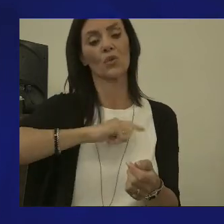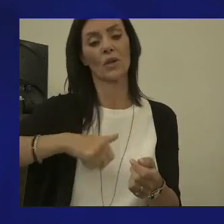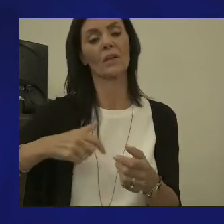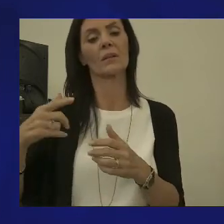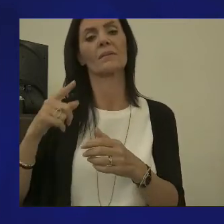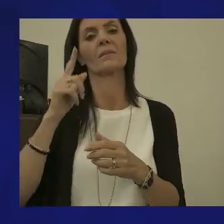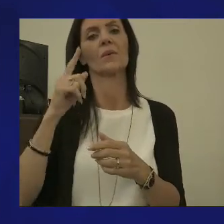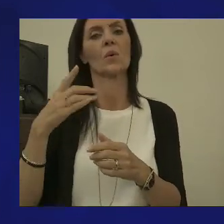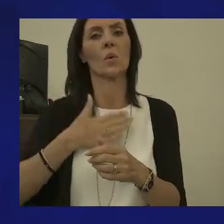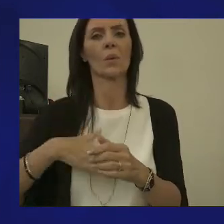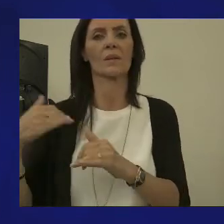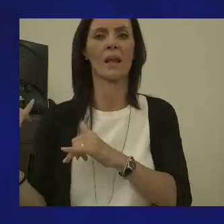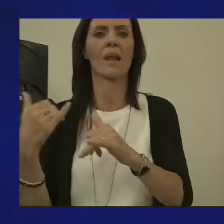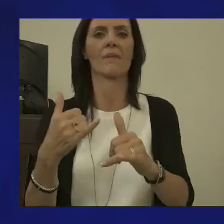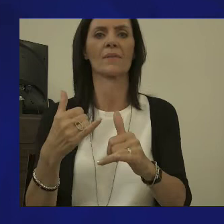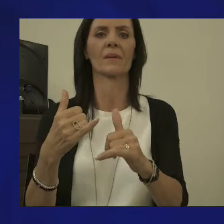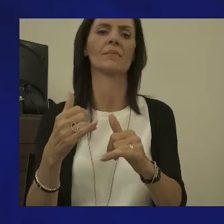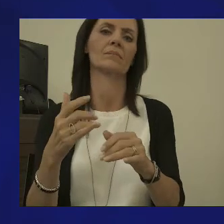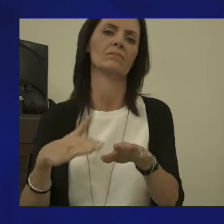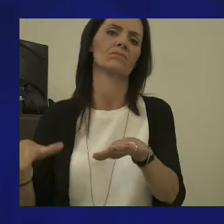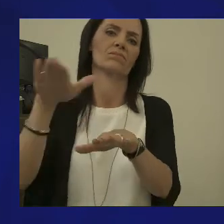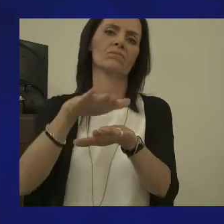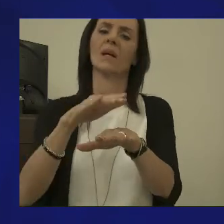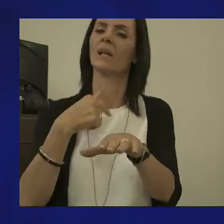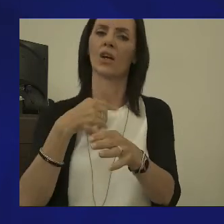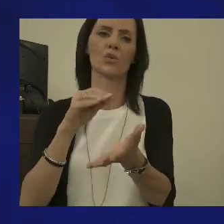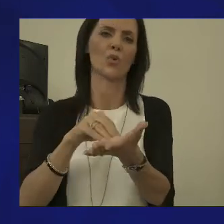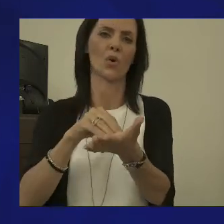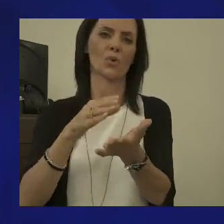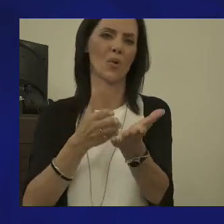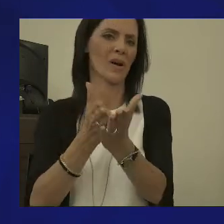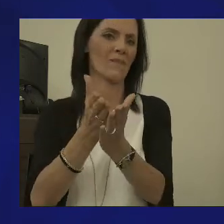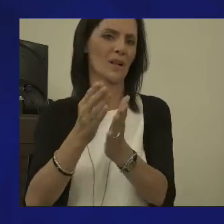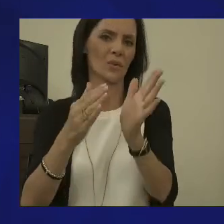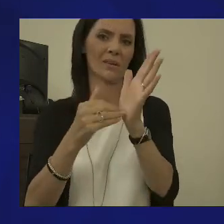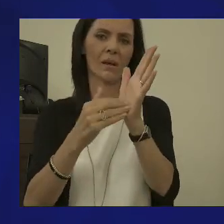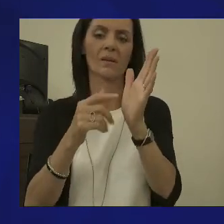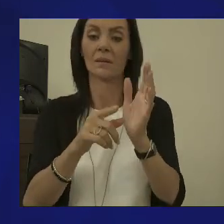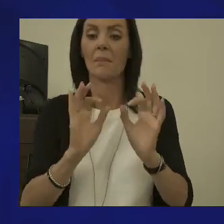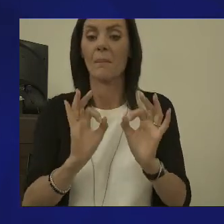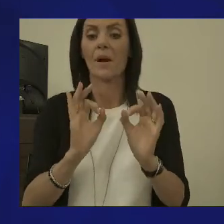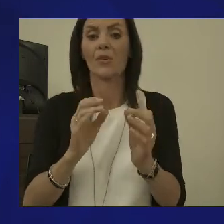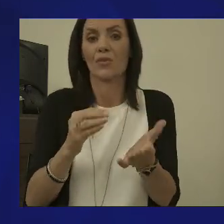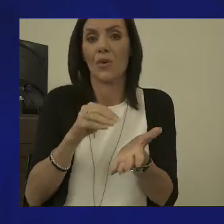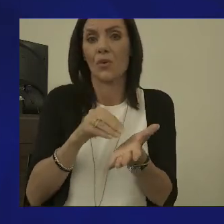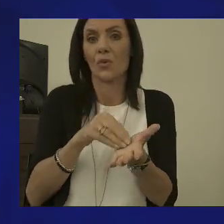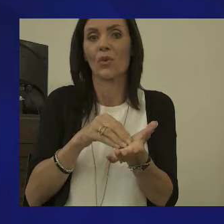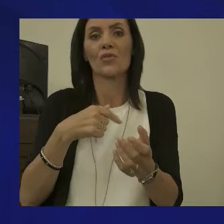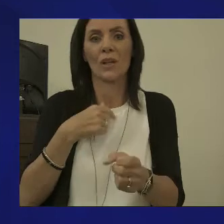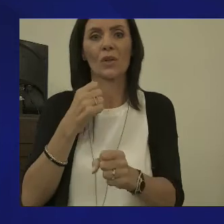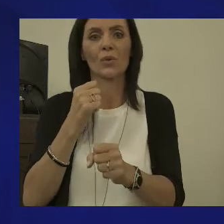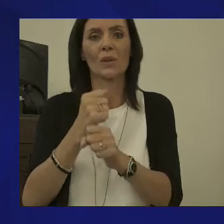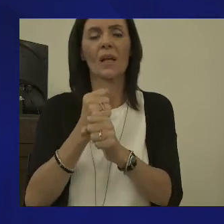להביא בקרוב לשולחן. אנחנו עוד לא קבענו תאריך כאן, אבל כבר זה ממש אוטוטו שאנחנו נעשה פה